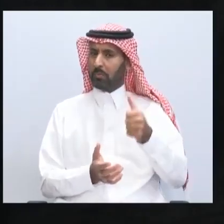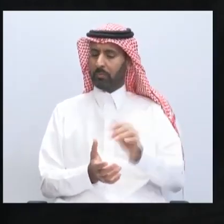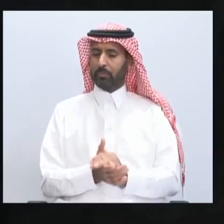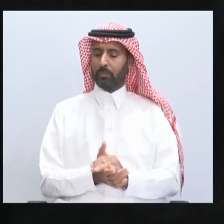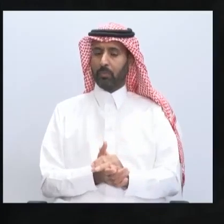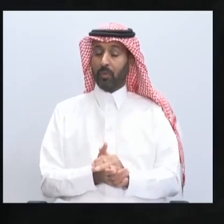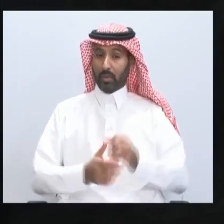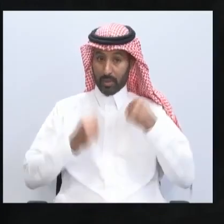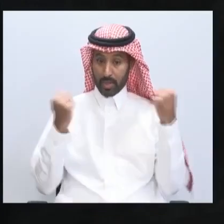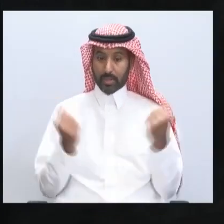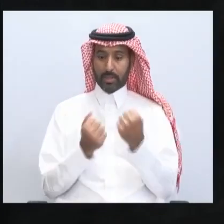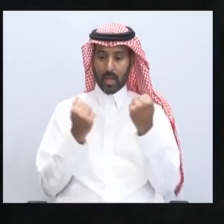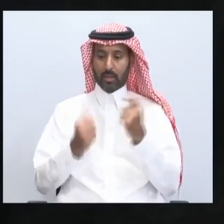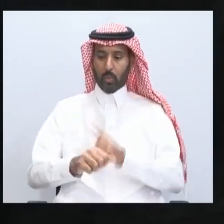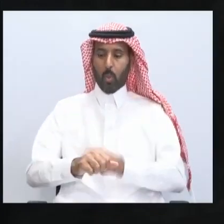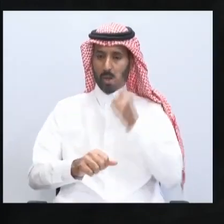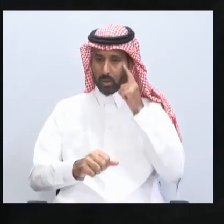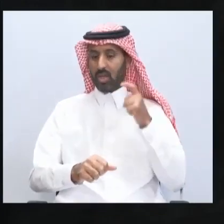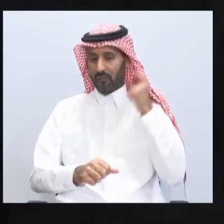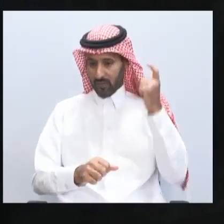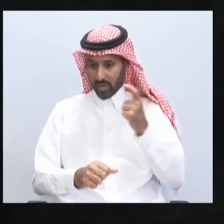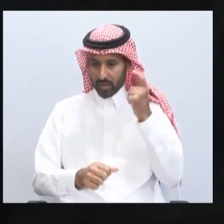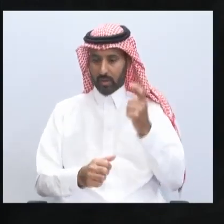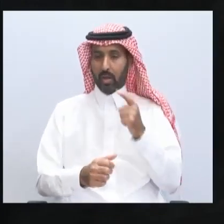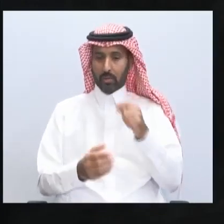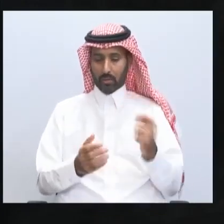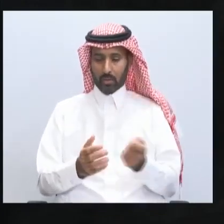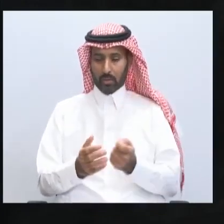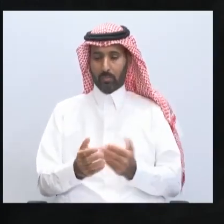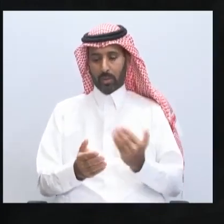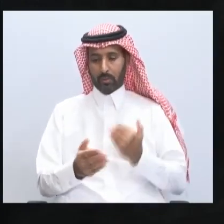في هذا النشاط ح نعطيكم وقت لتفكير ونرجع